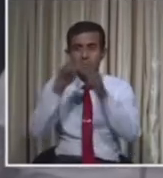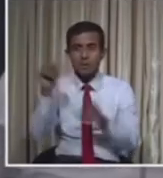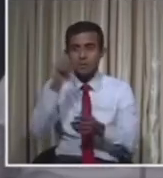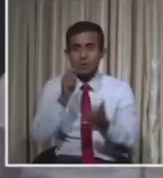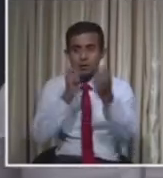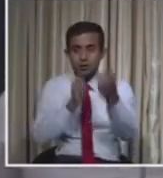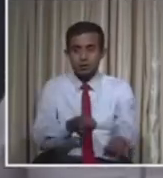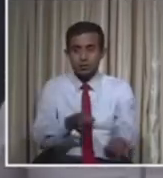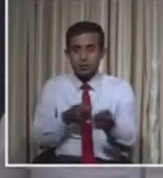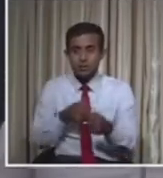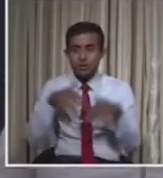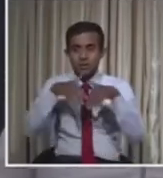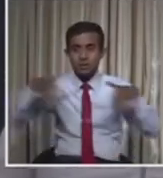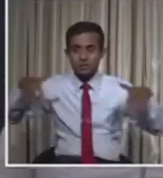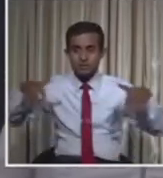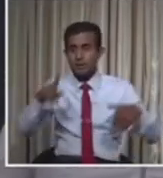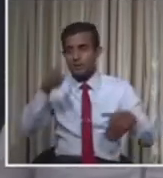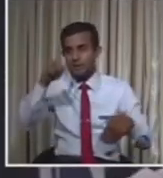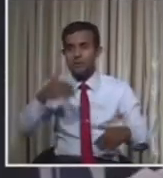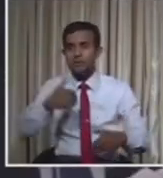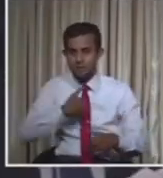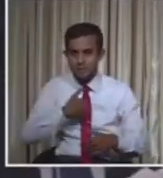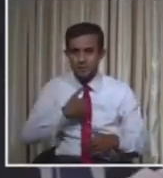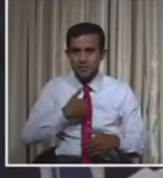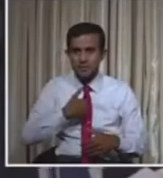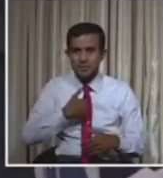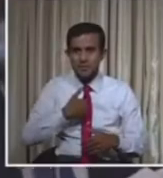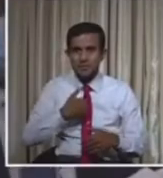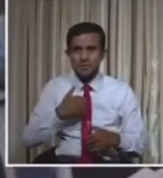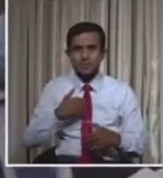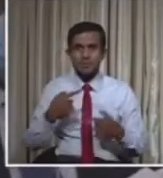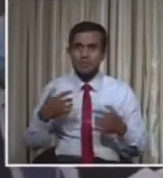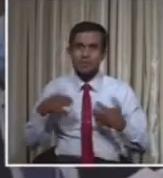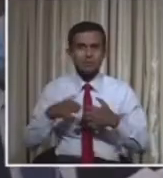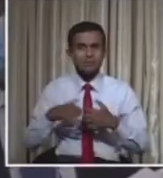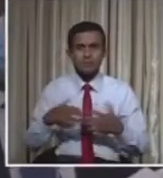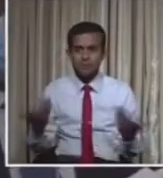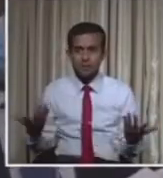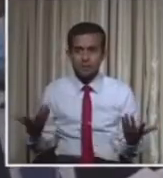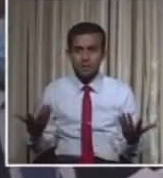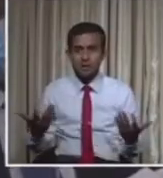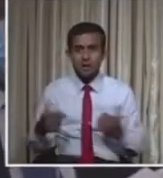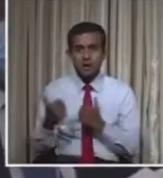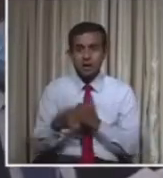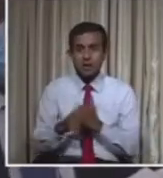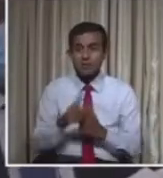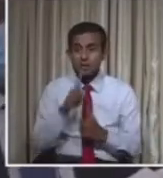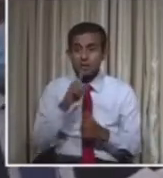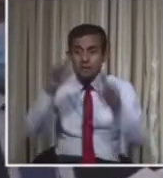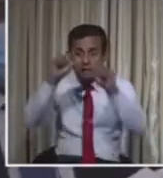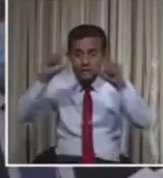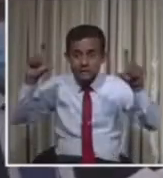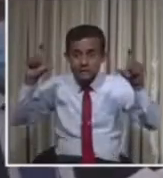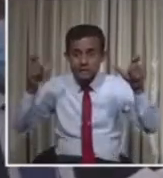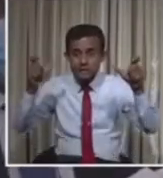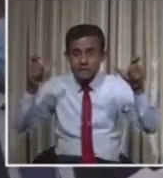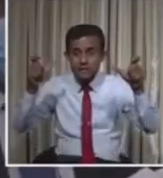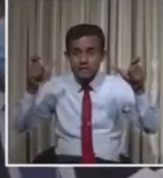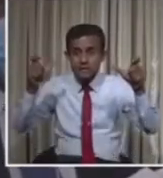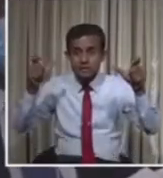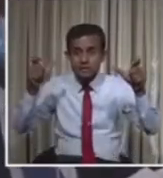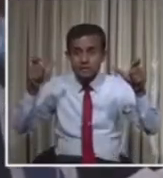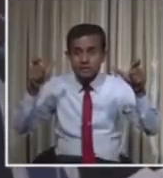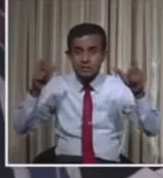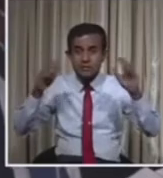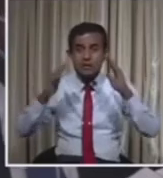උදළු පාර ගහපු පේලියට හිටගත්ත එක්කෙනෙක් අයගෙන් එක්කෙනෙක් මමත් වමහයකට විරුද්ධ නැහැ ඒක හදපු එක මම කිව්වා ඒකේ තේමාව එතකොට ඒක